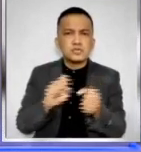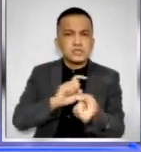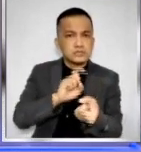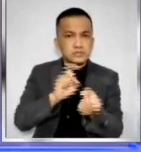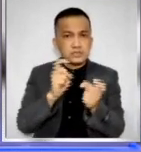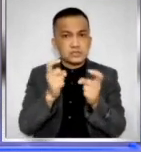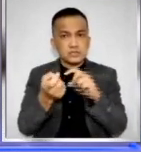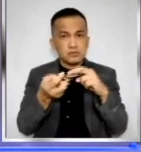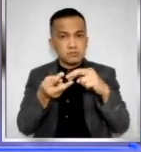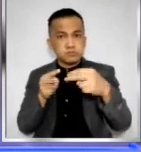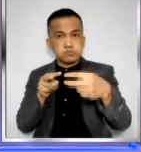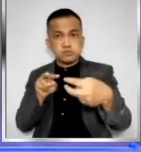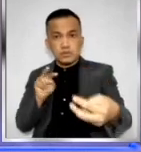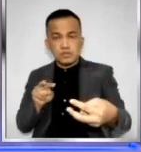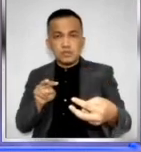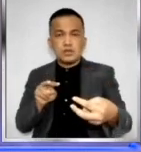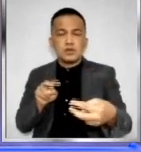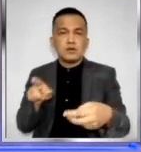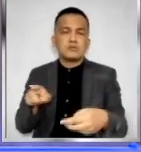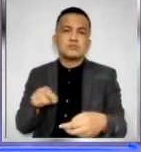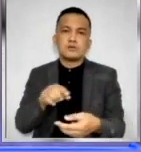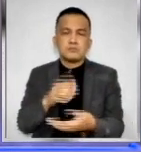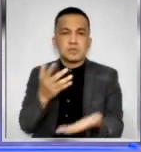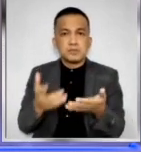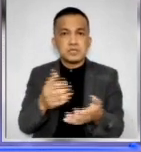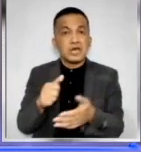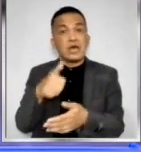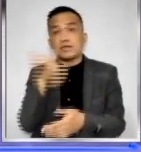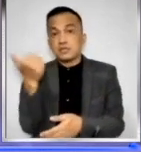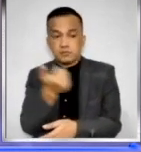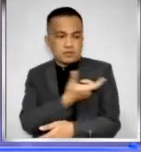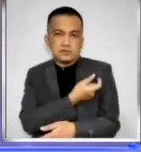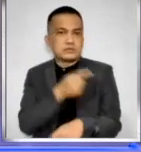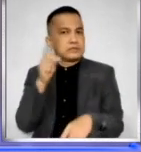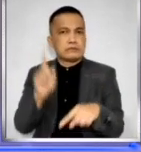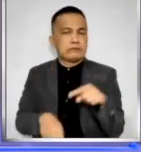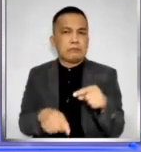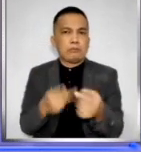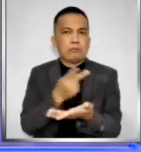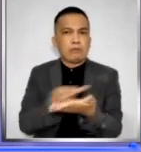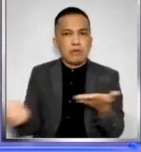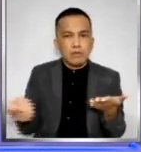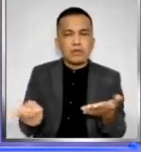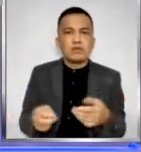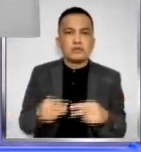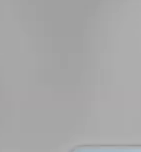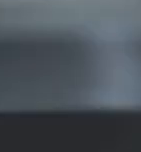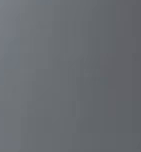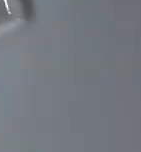bakunang posibleng hindi raw gaanong tumalab sa mga bagong variant. Nakatutok si Von Aquino.